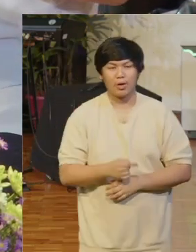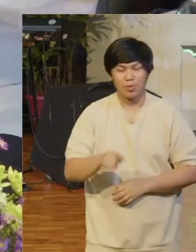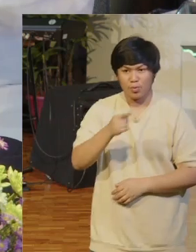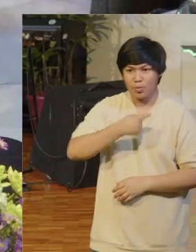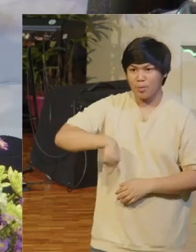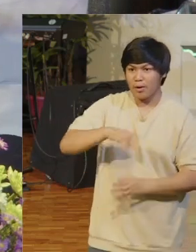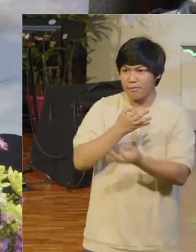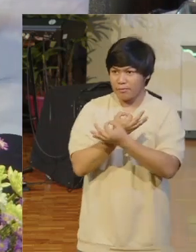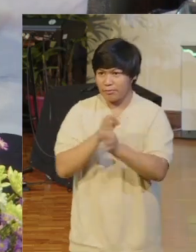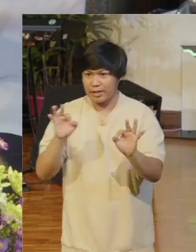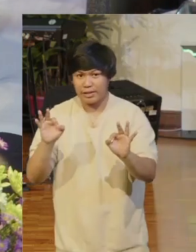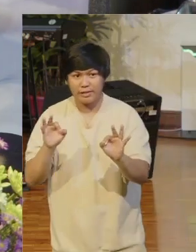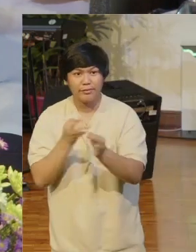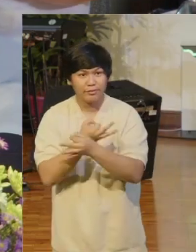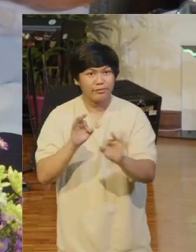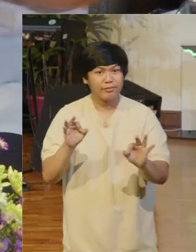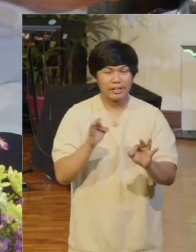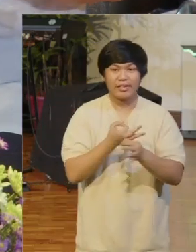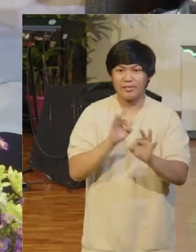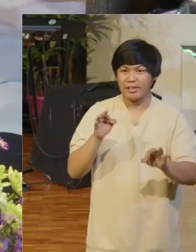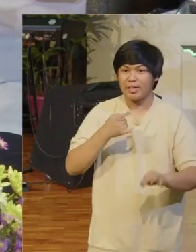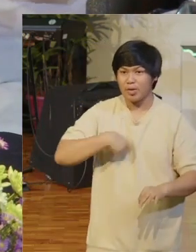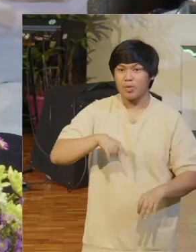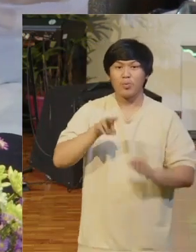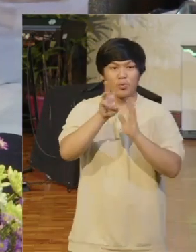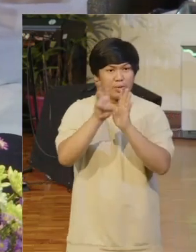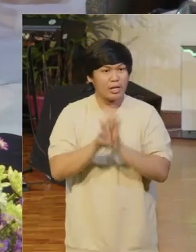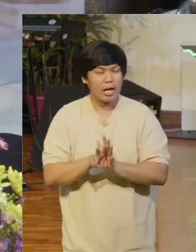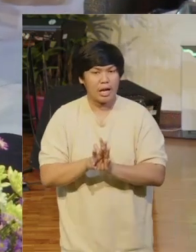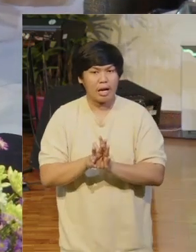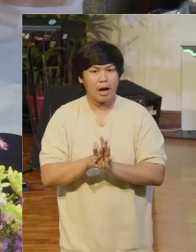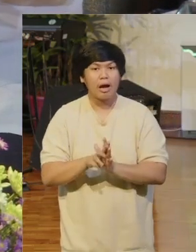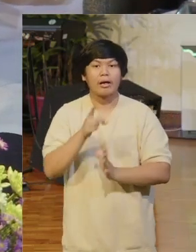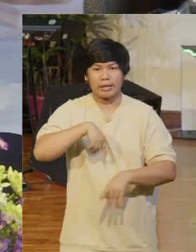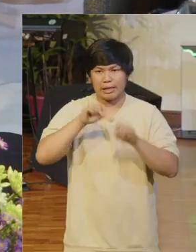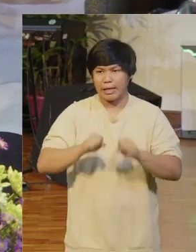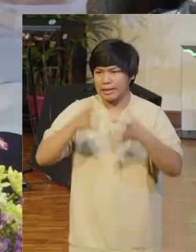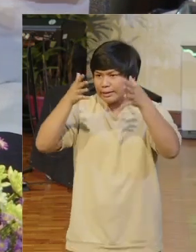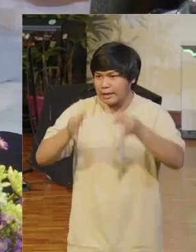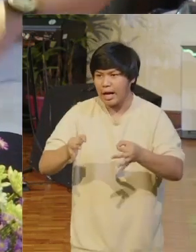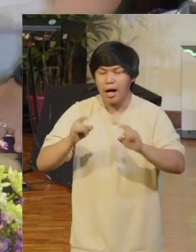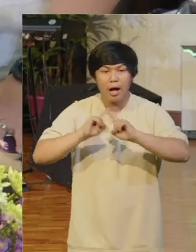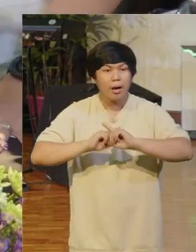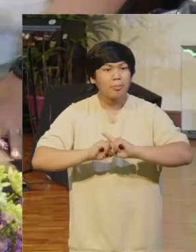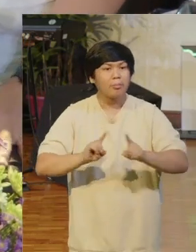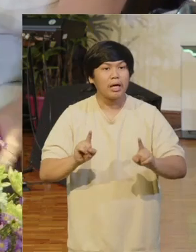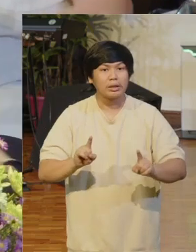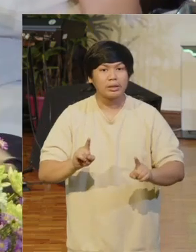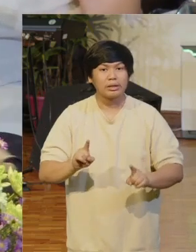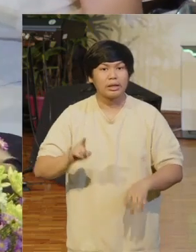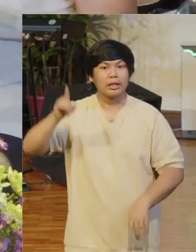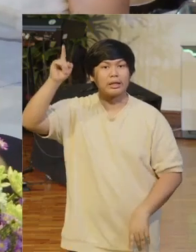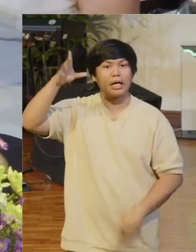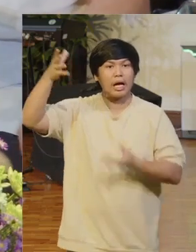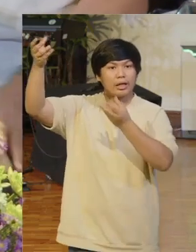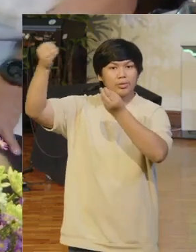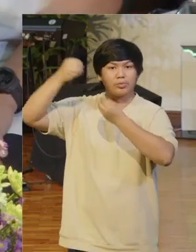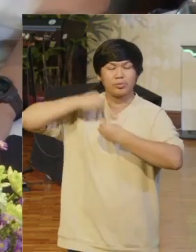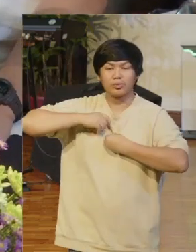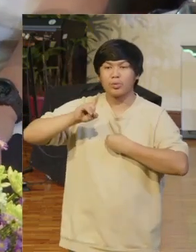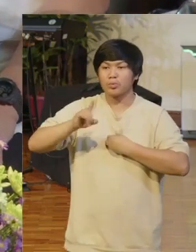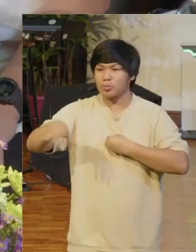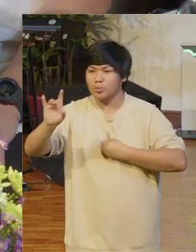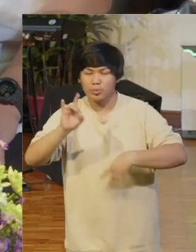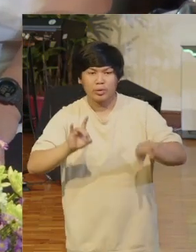have freedom, we are free, we have free will. Pero ang meron lang tayo, mga kapatid, ay freedom to